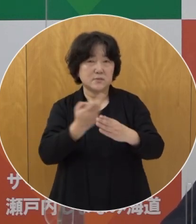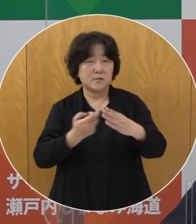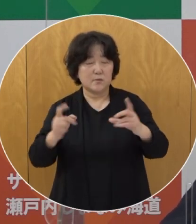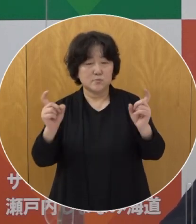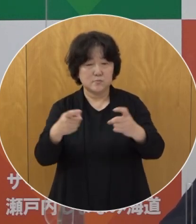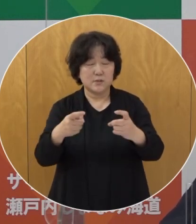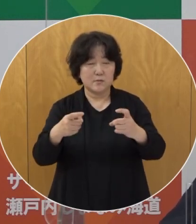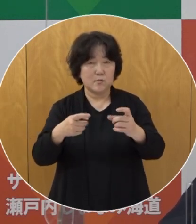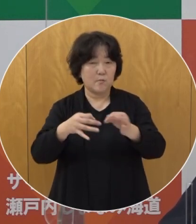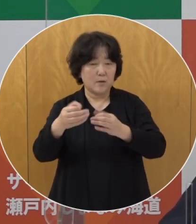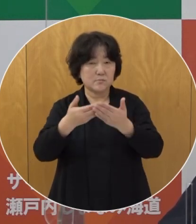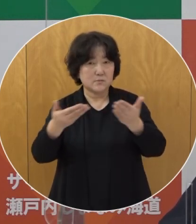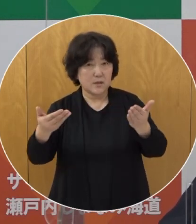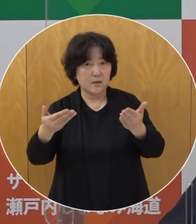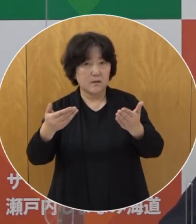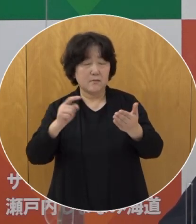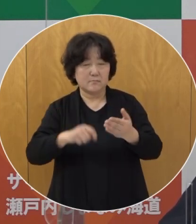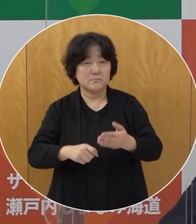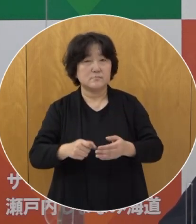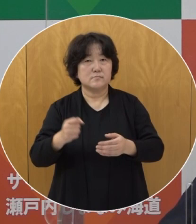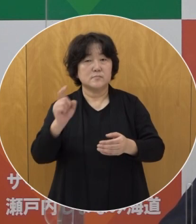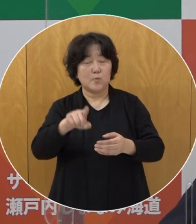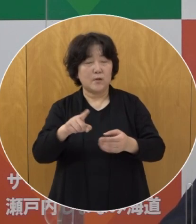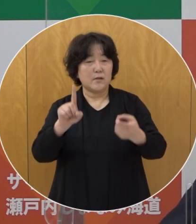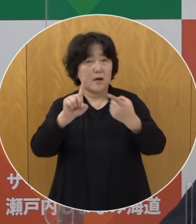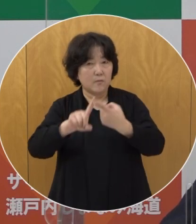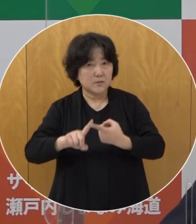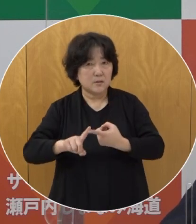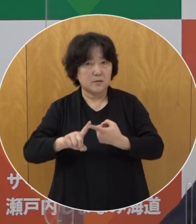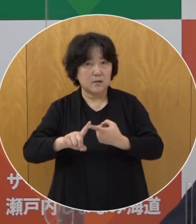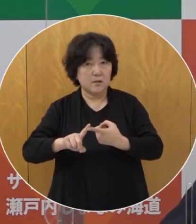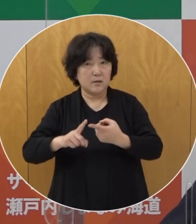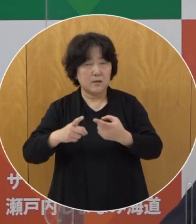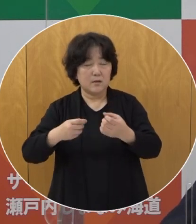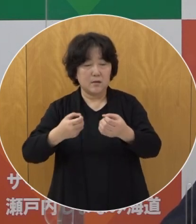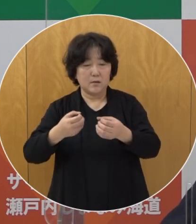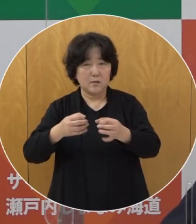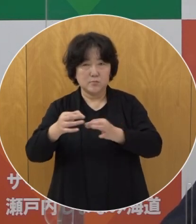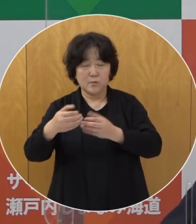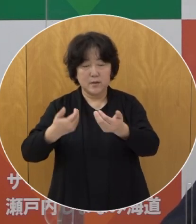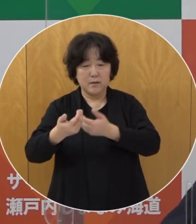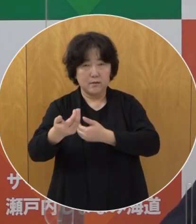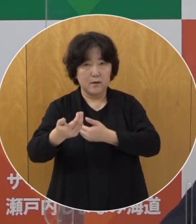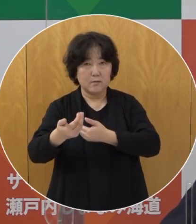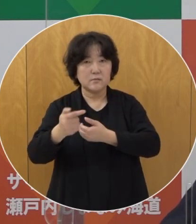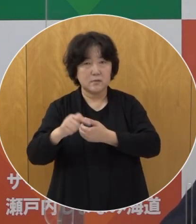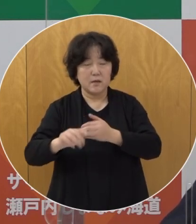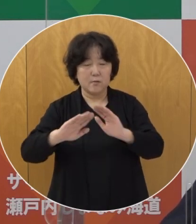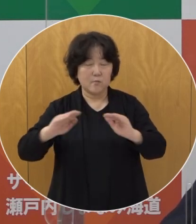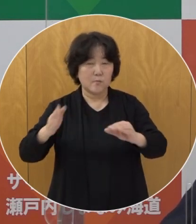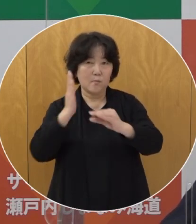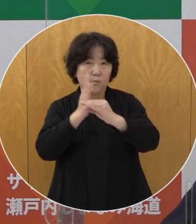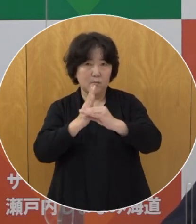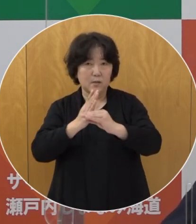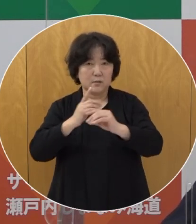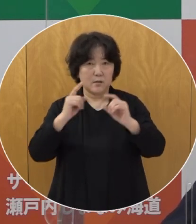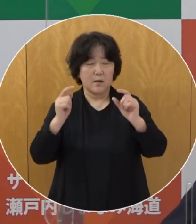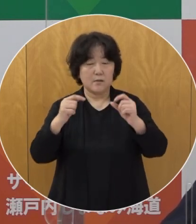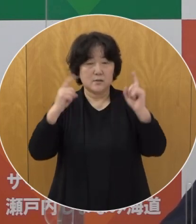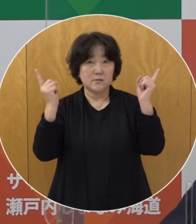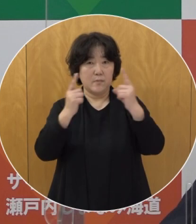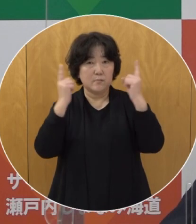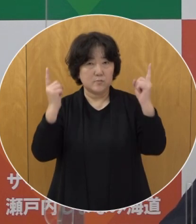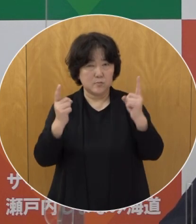シェ、そして第1回マルシェに合わせて商店街で開催をされました子どもが真ん中フェスタな